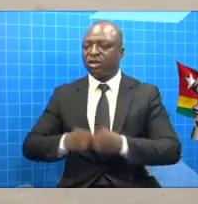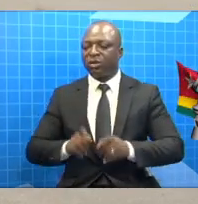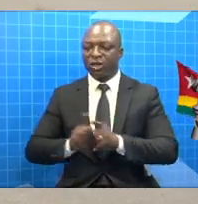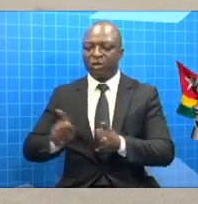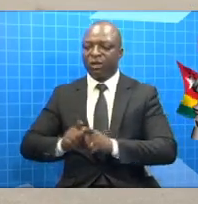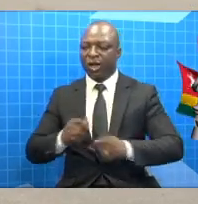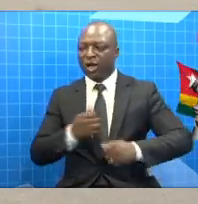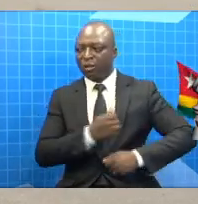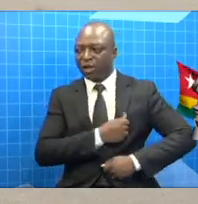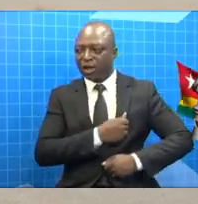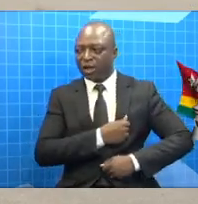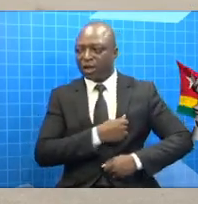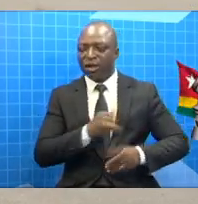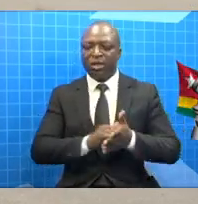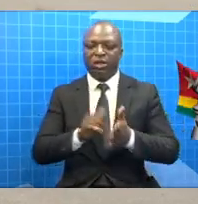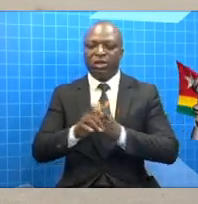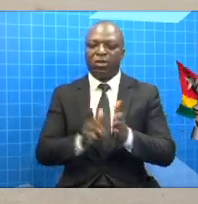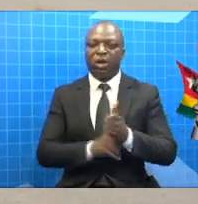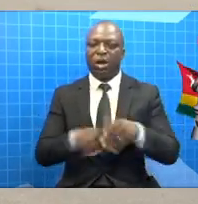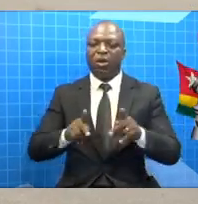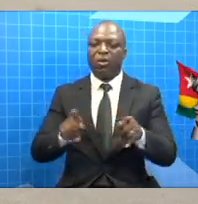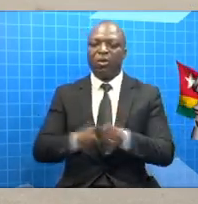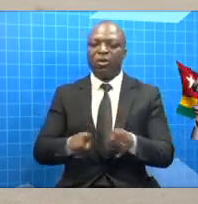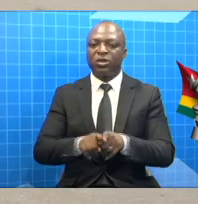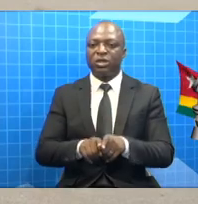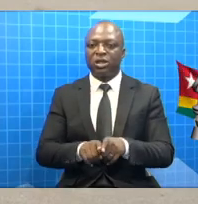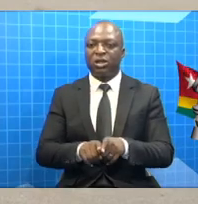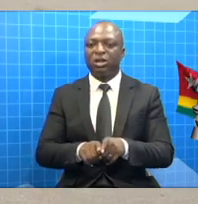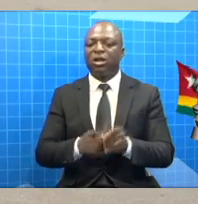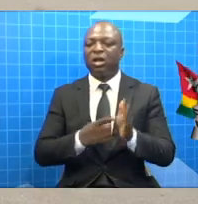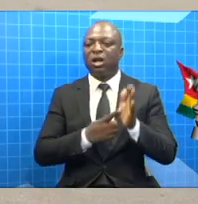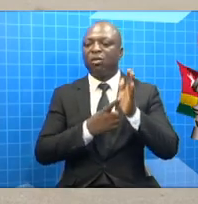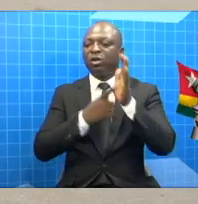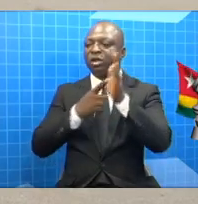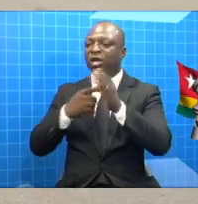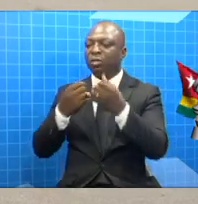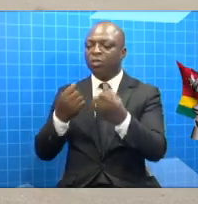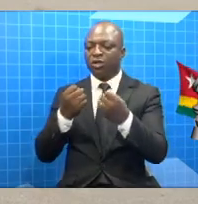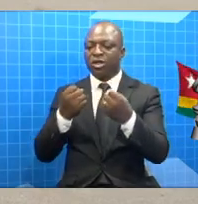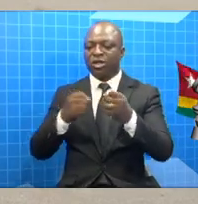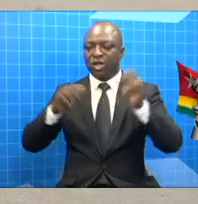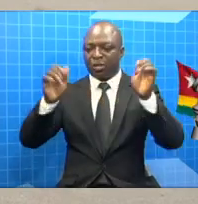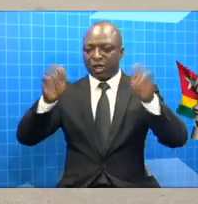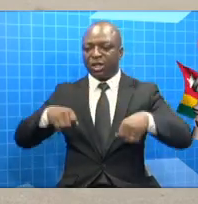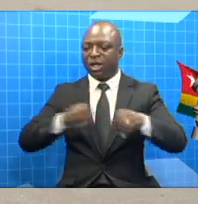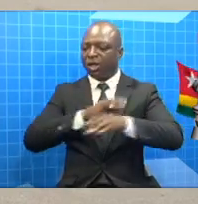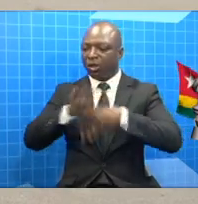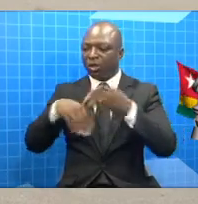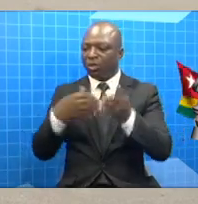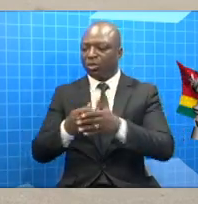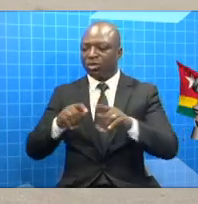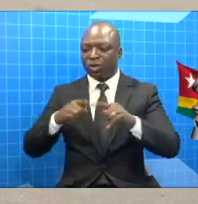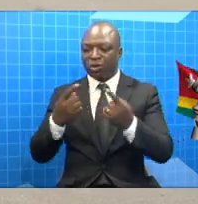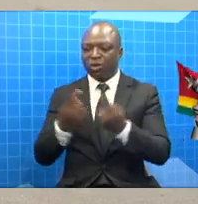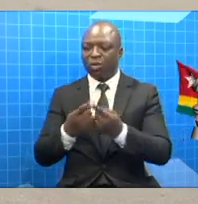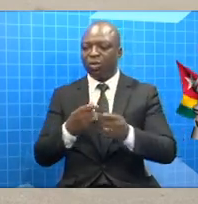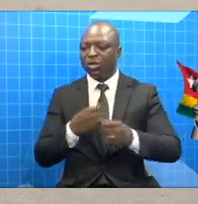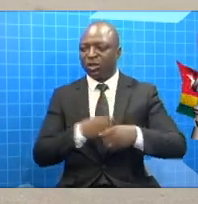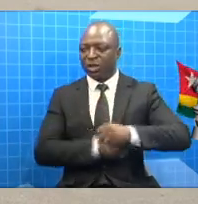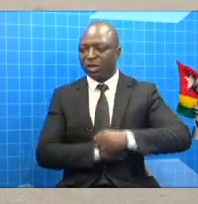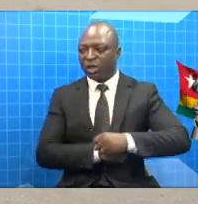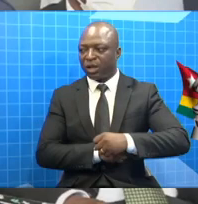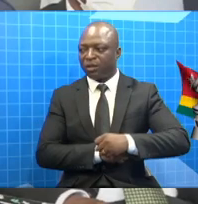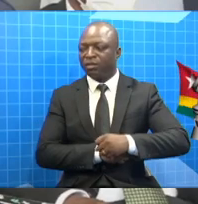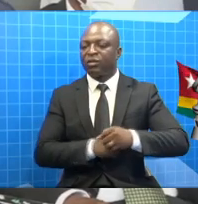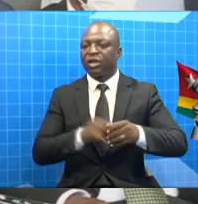paramilitaires. Cette loi a permis également la montée en puissance capacitaire de tout l'appareil sécuritaire. Dans